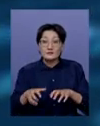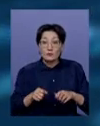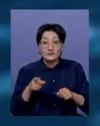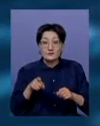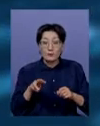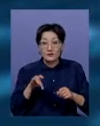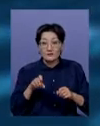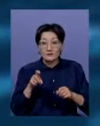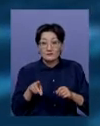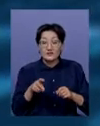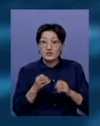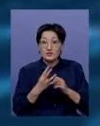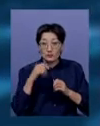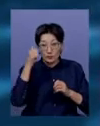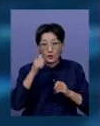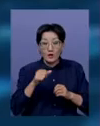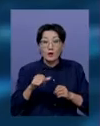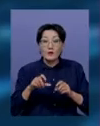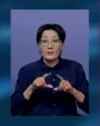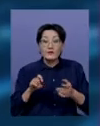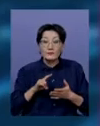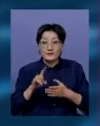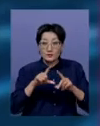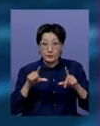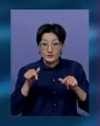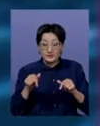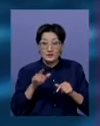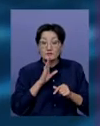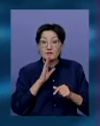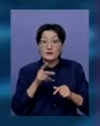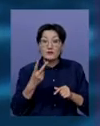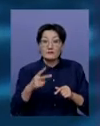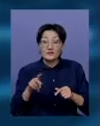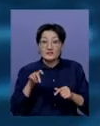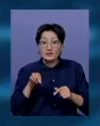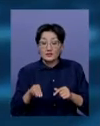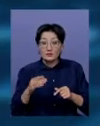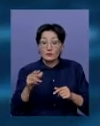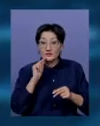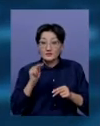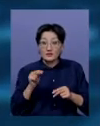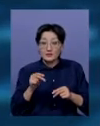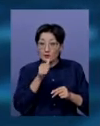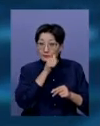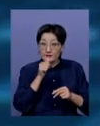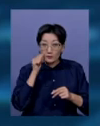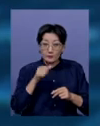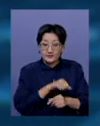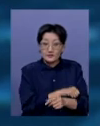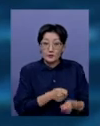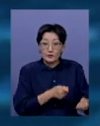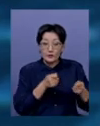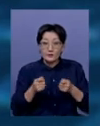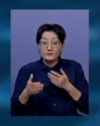марте 2014 года в аэропорту гуанджоу на тот момент девушки было 20 лет ее обвинили в контрабанде наркотиков и